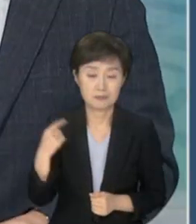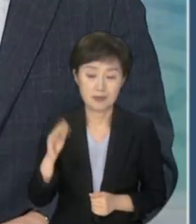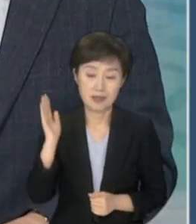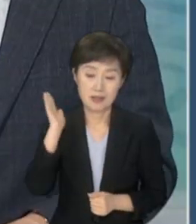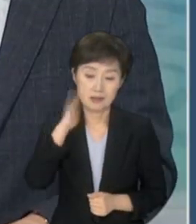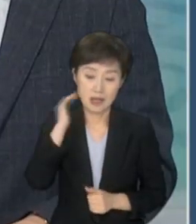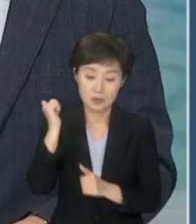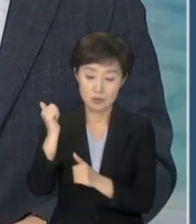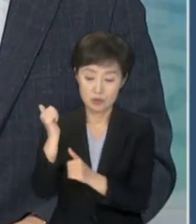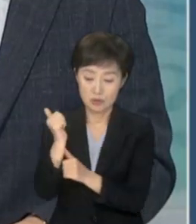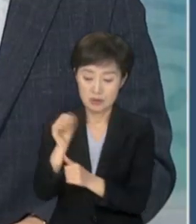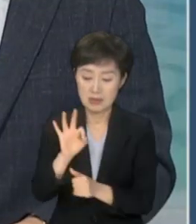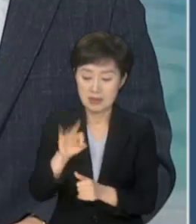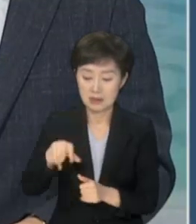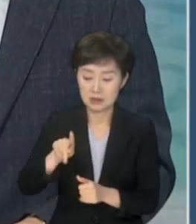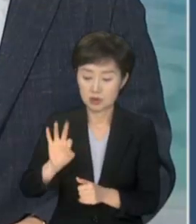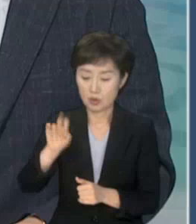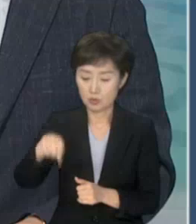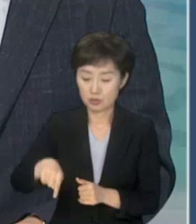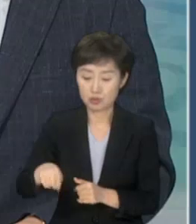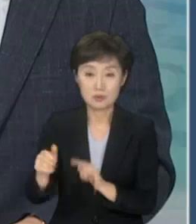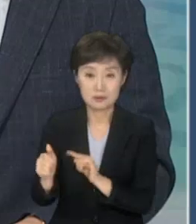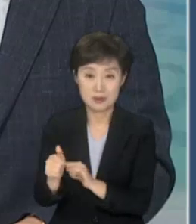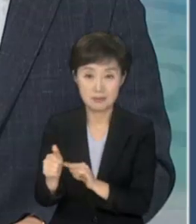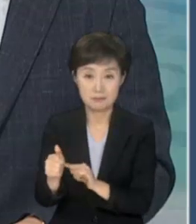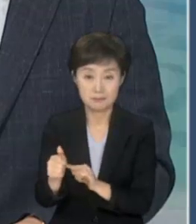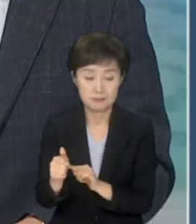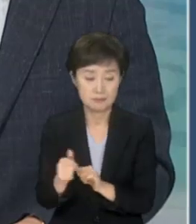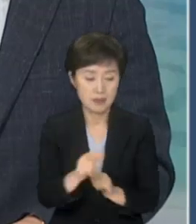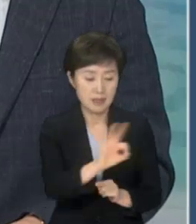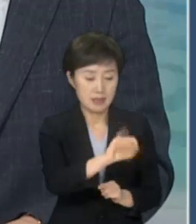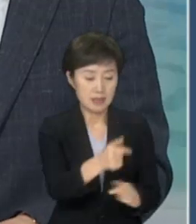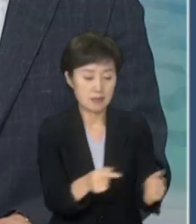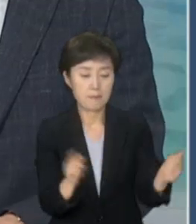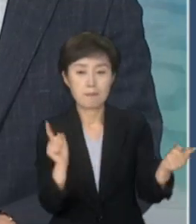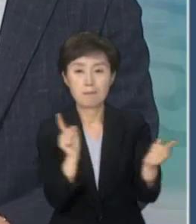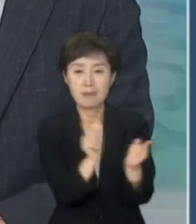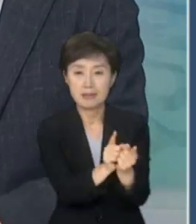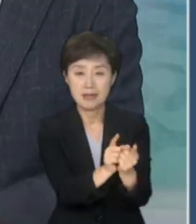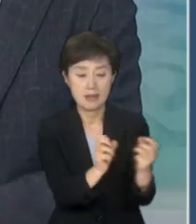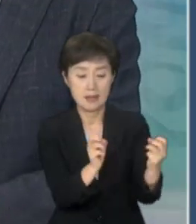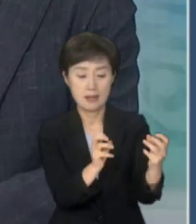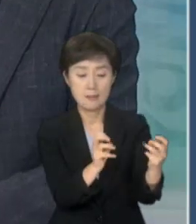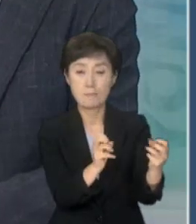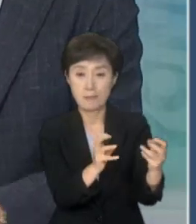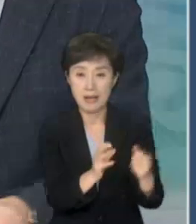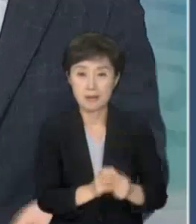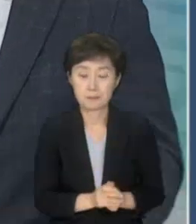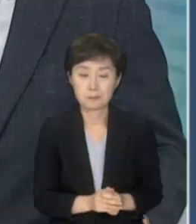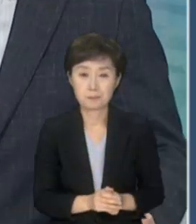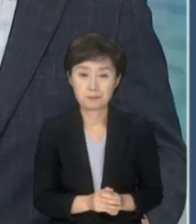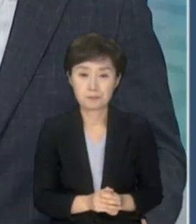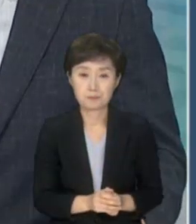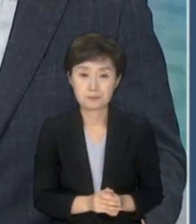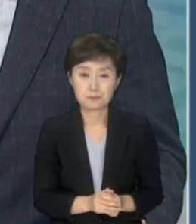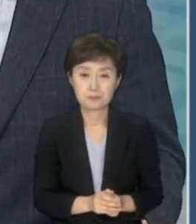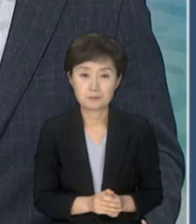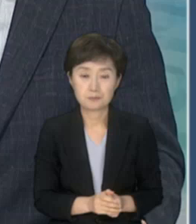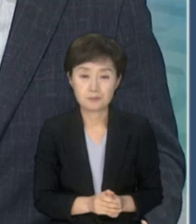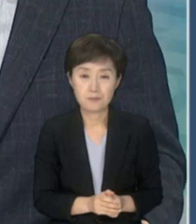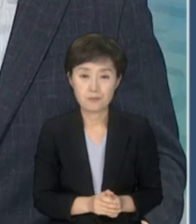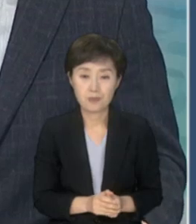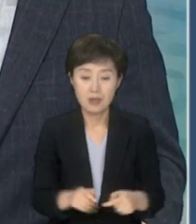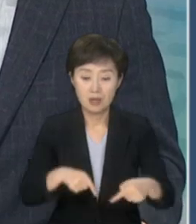대통령실 정무수석이 인 위원장을 만났고요. 이제 와서 몇 가지 또 발언들이 나왔습니다. 대표적으로 언급할 수 있는 게